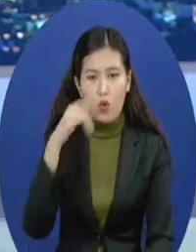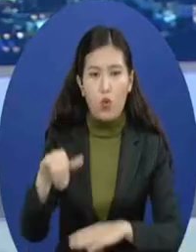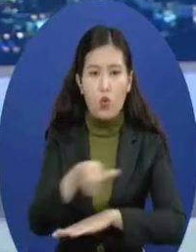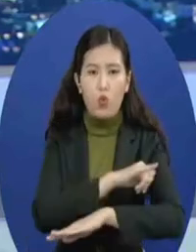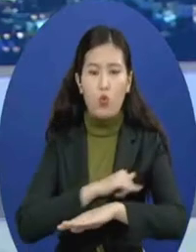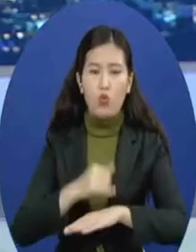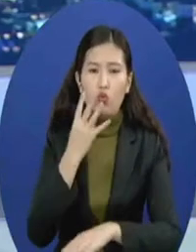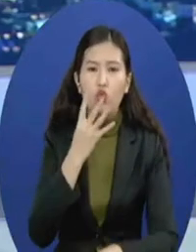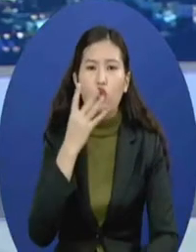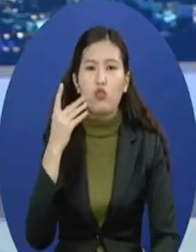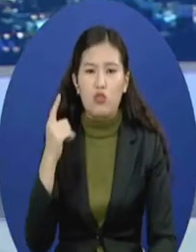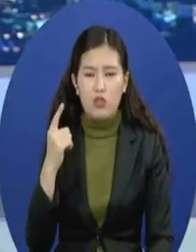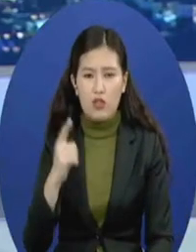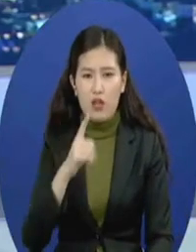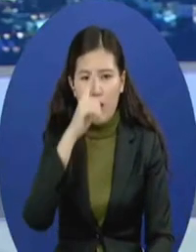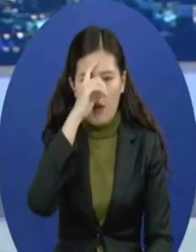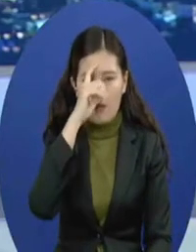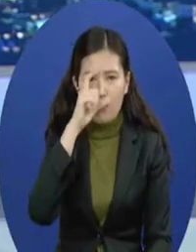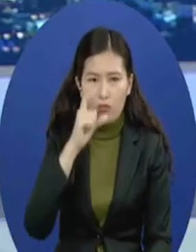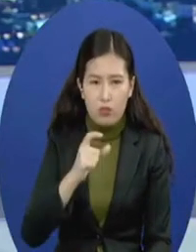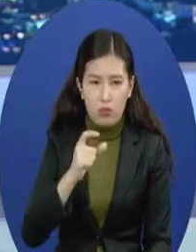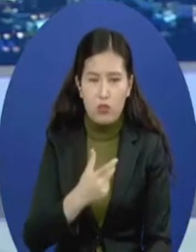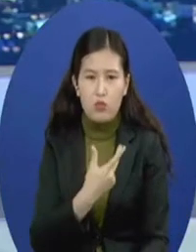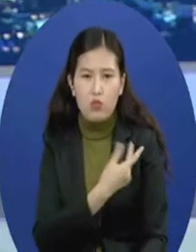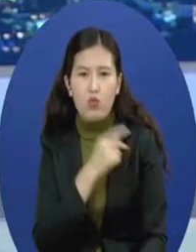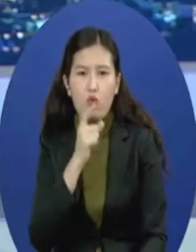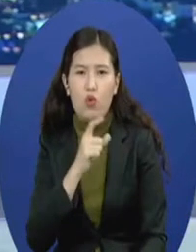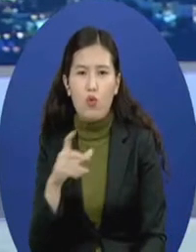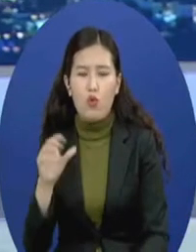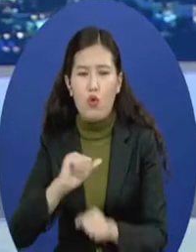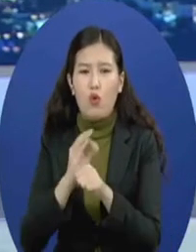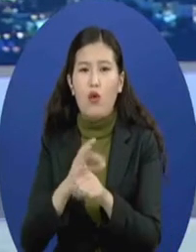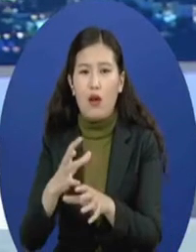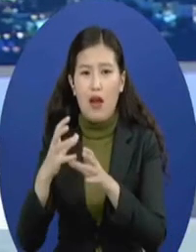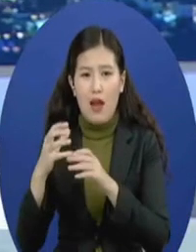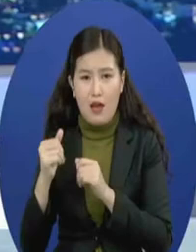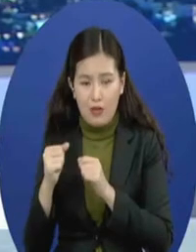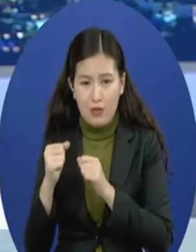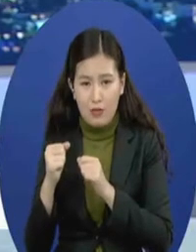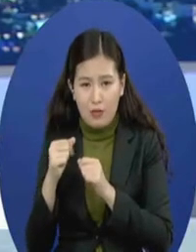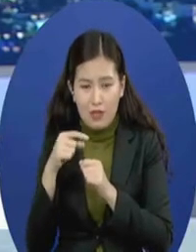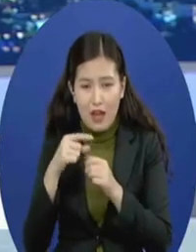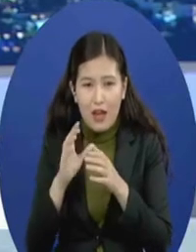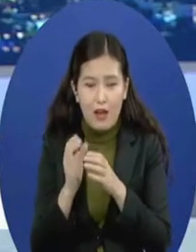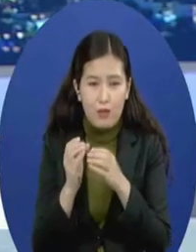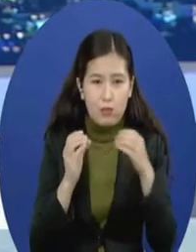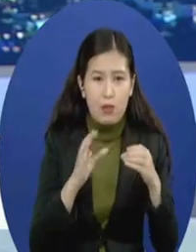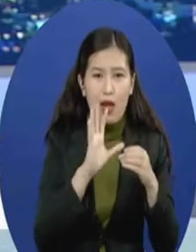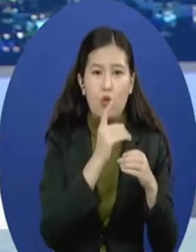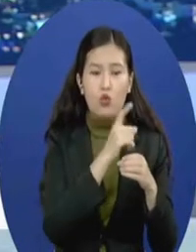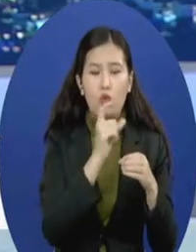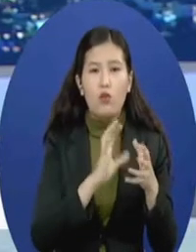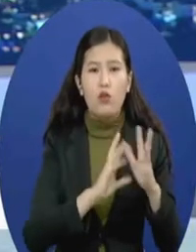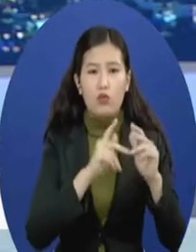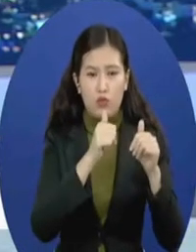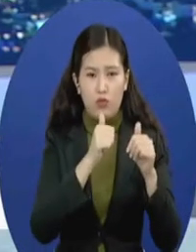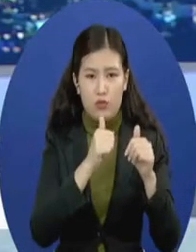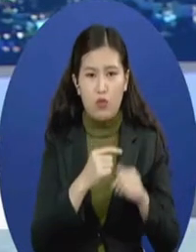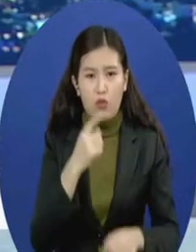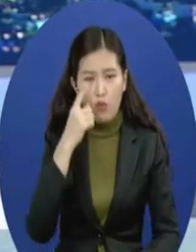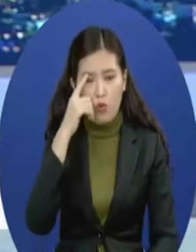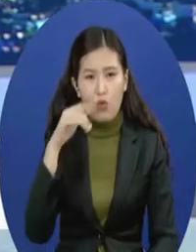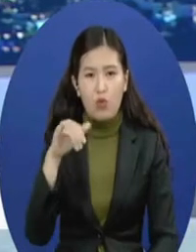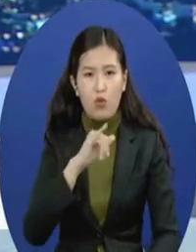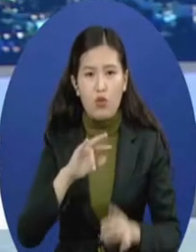31 эмч эмнэлгийн ажилтан коронавирусны халдвар авсан байна. Тэднээс 11 нь эдгэрсэн сайн мэдээ байна. Өнөөдөр Улсын Хурлын нийгмийн бодлогын байнгын хорооны ажлын